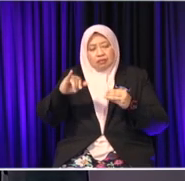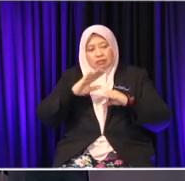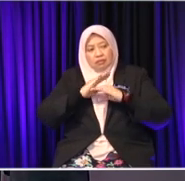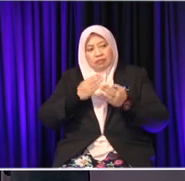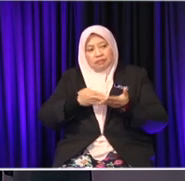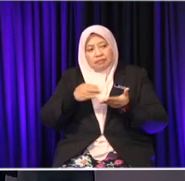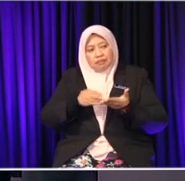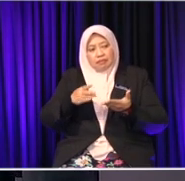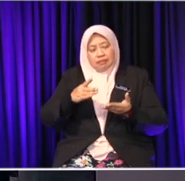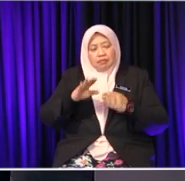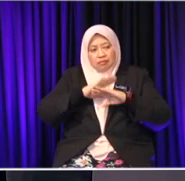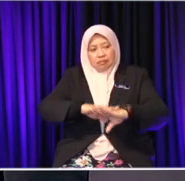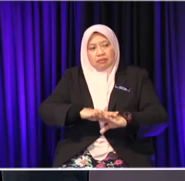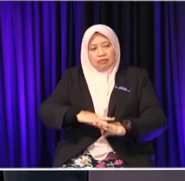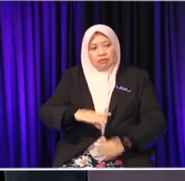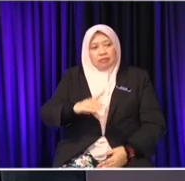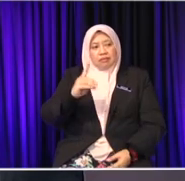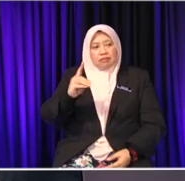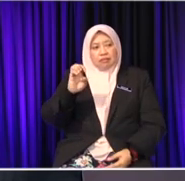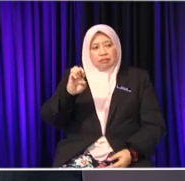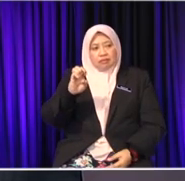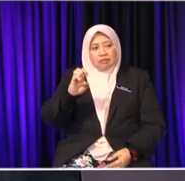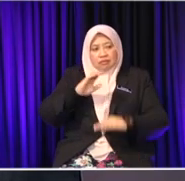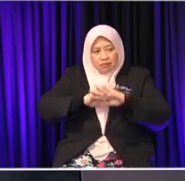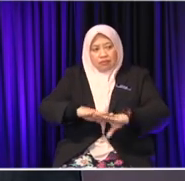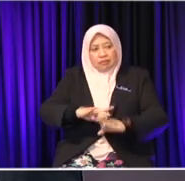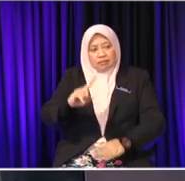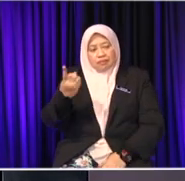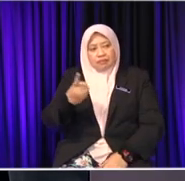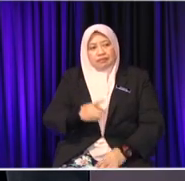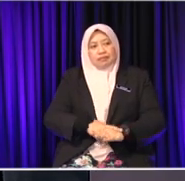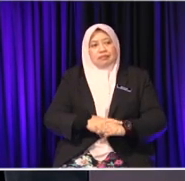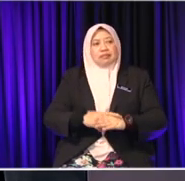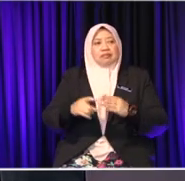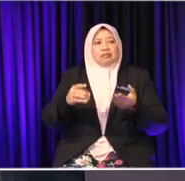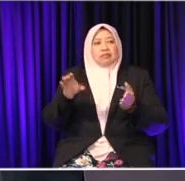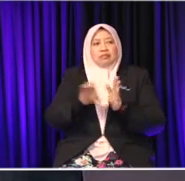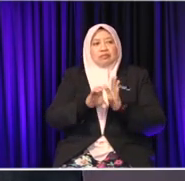tebal saja Oke gimana contoh kalau beli titik kosong